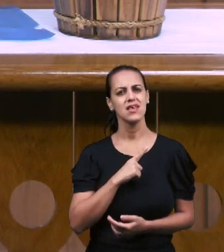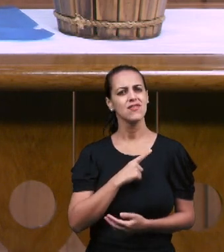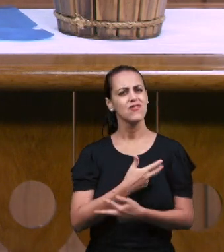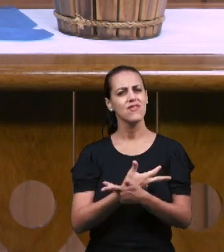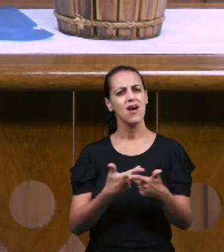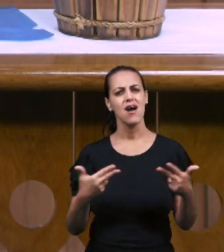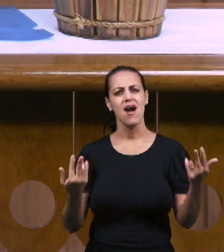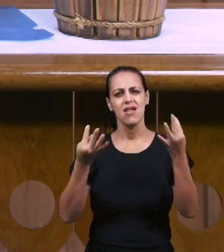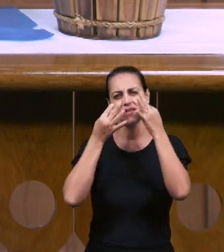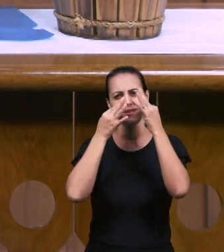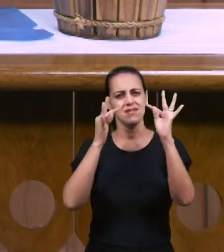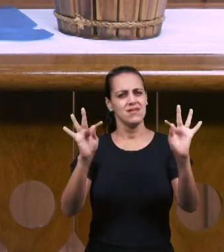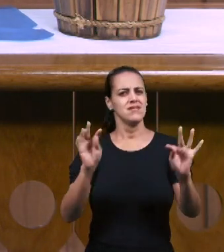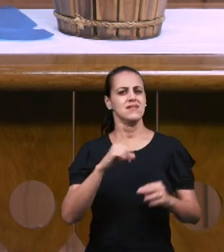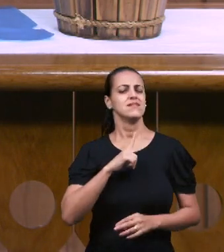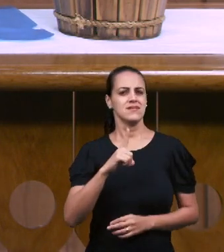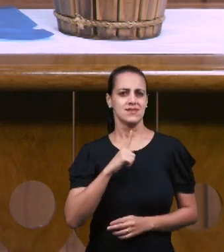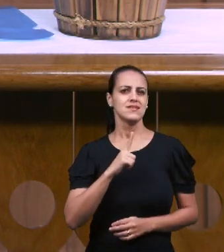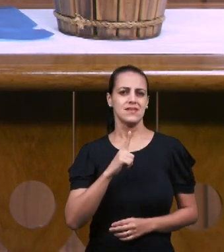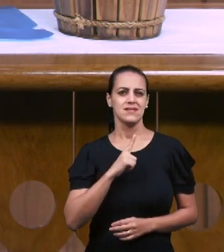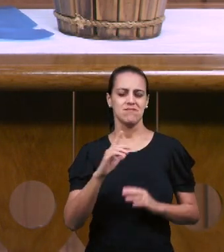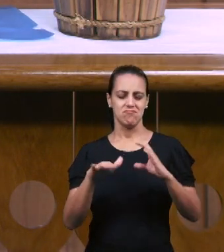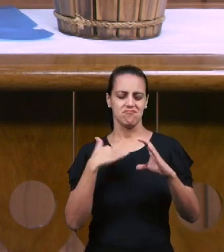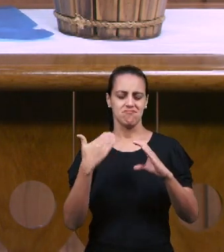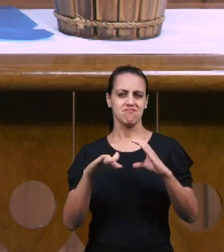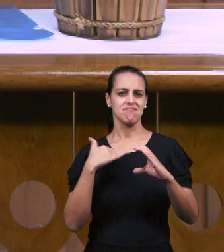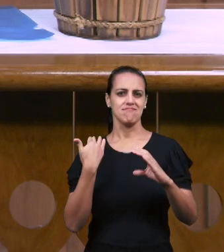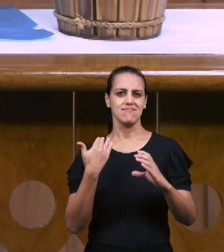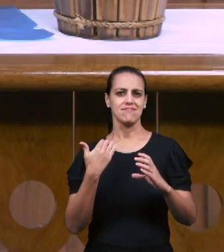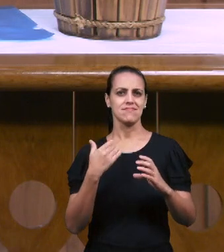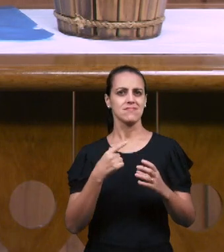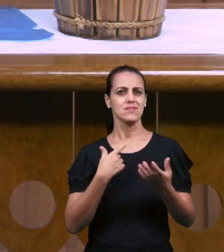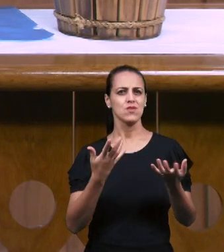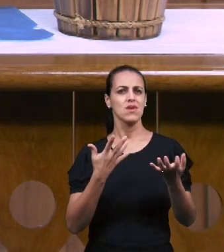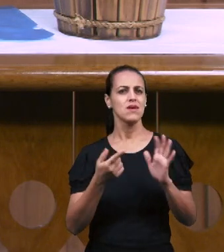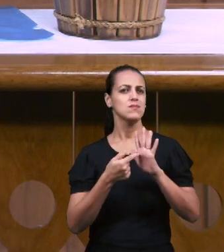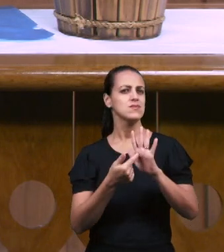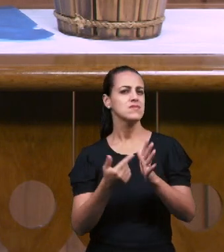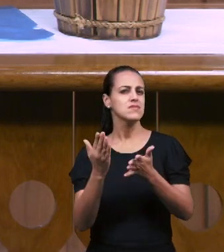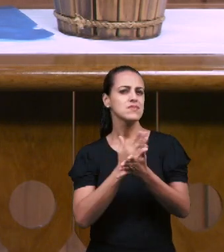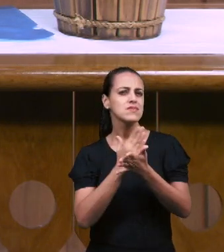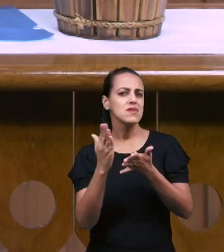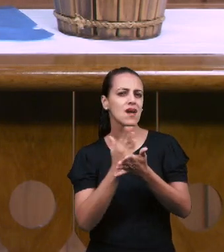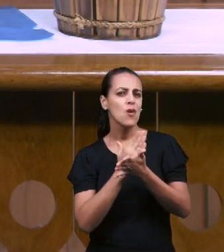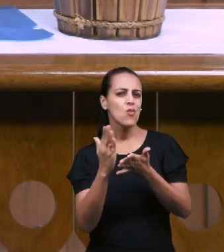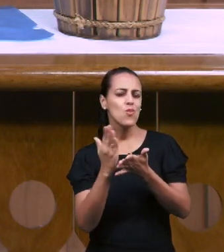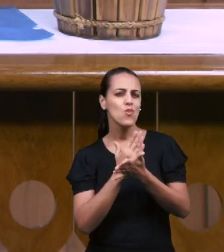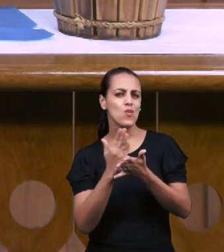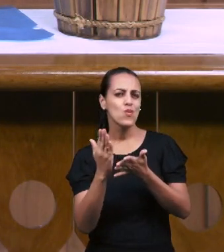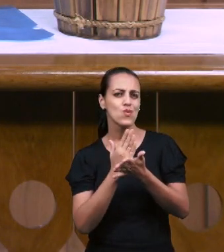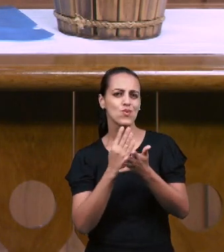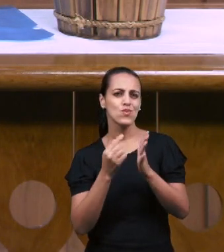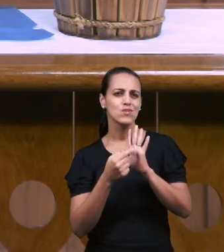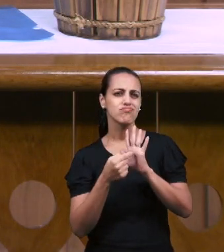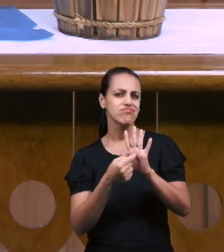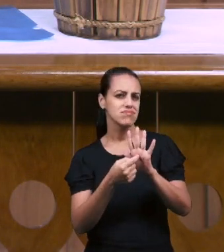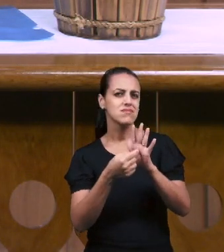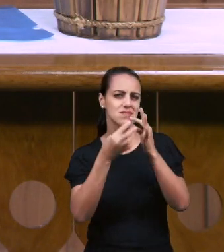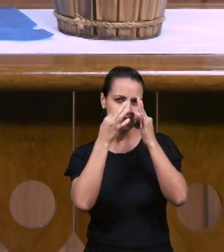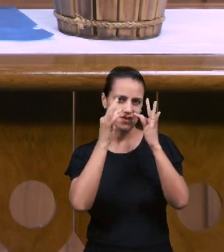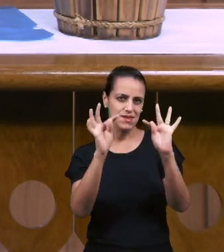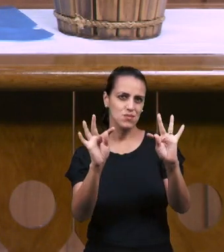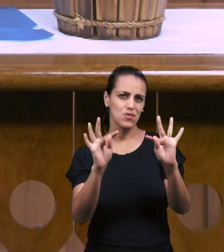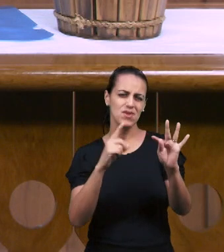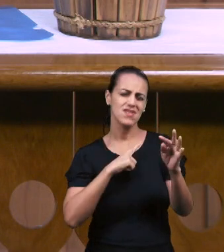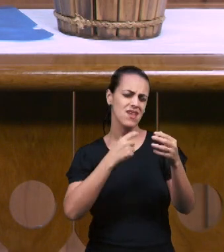témoignages et j'aimerais apporter ici quelques aspects, quelques témoignages. Ce sont plusieurs,